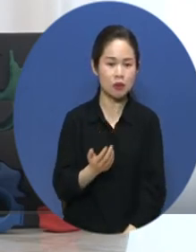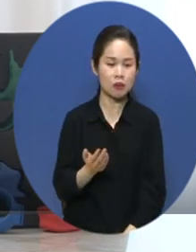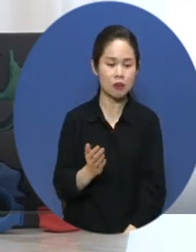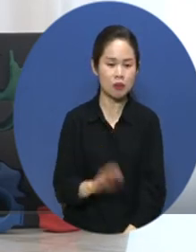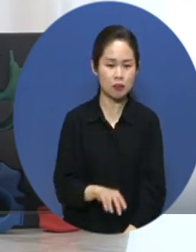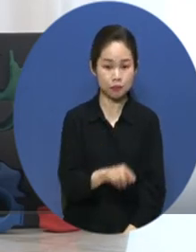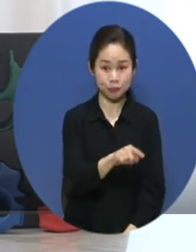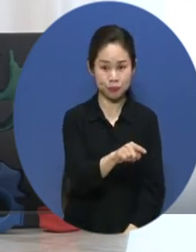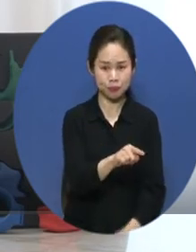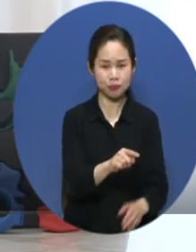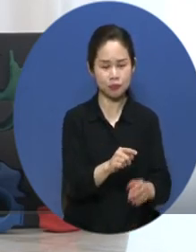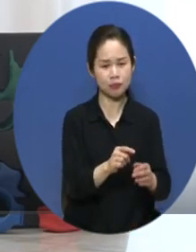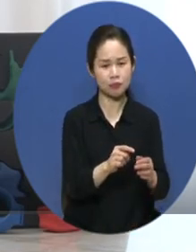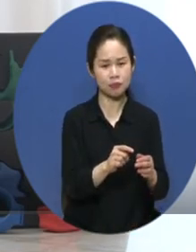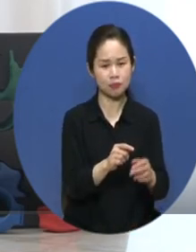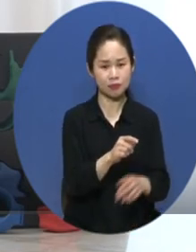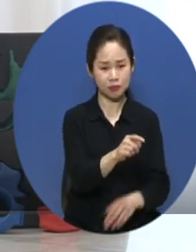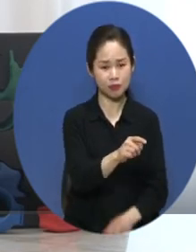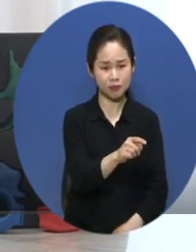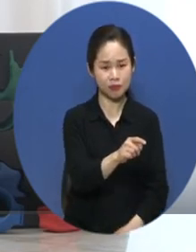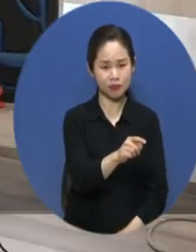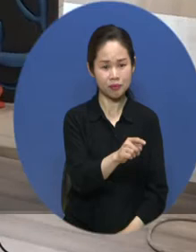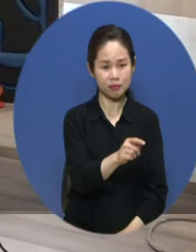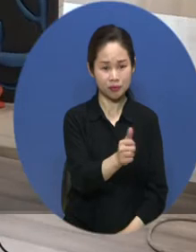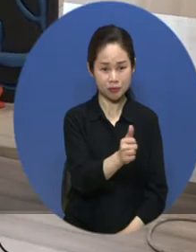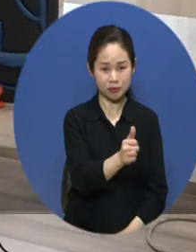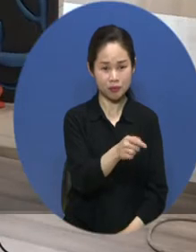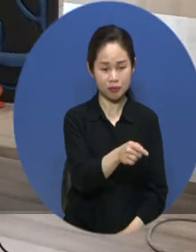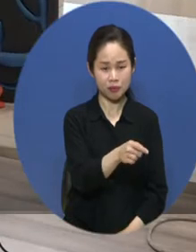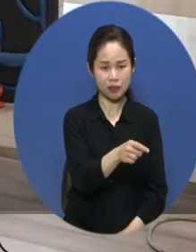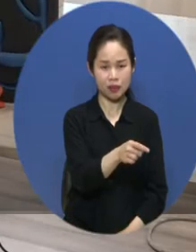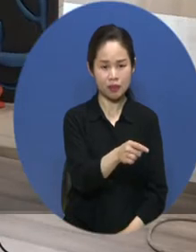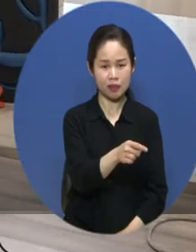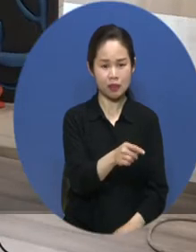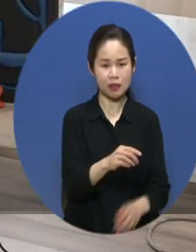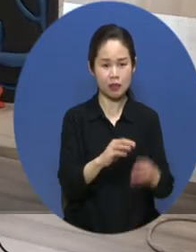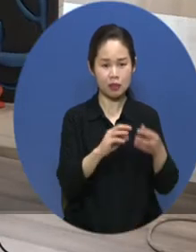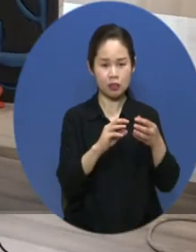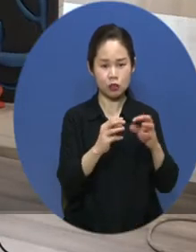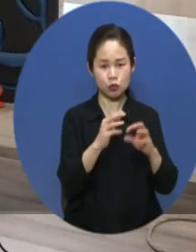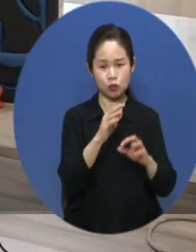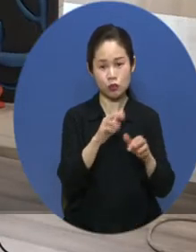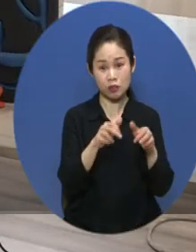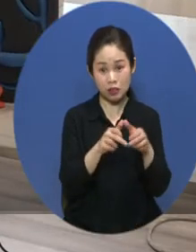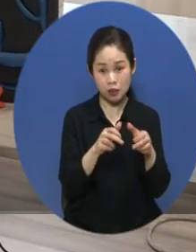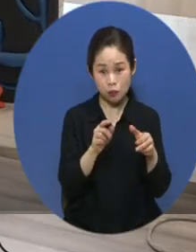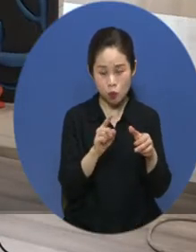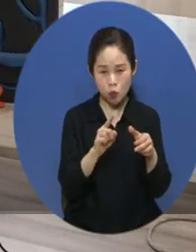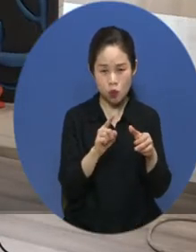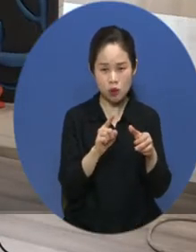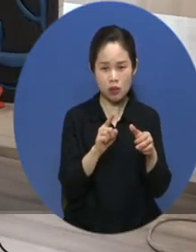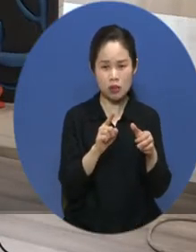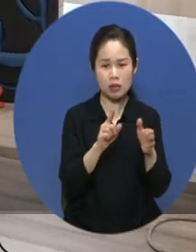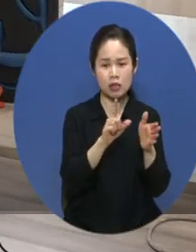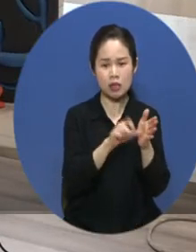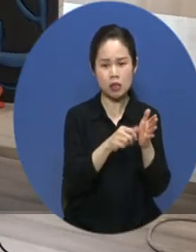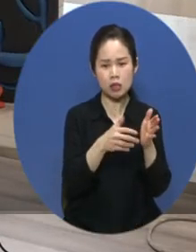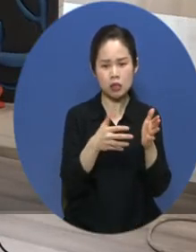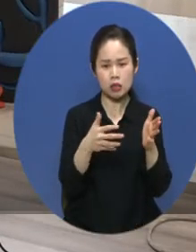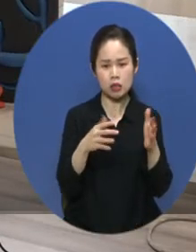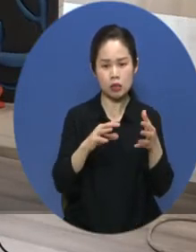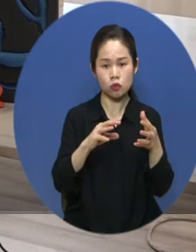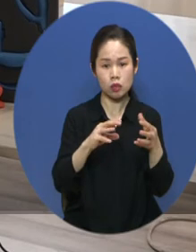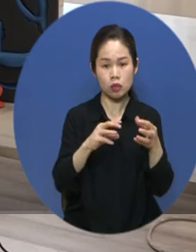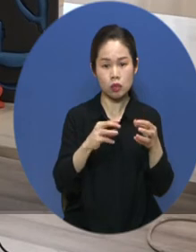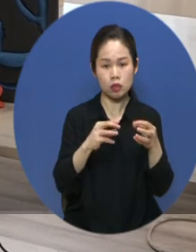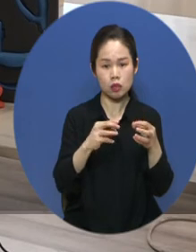그 친구 이제 얼마 전에 이제 근육장애라는 게 사실 근육이 조금씩 이제 굳어 져서